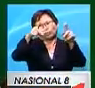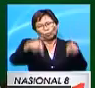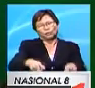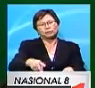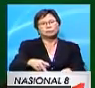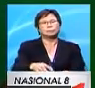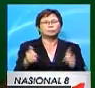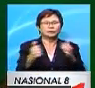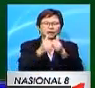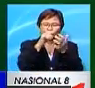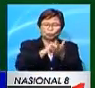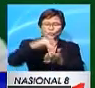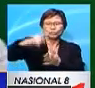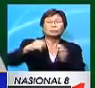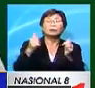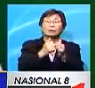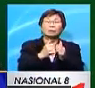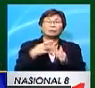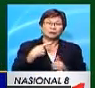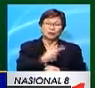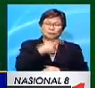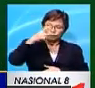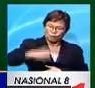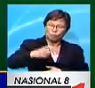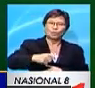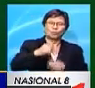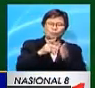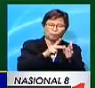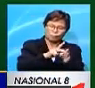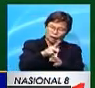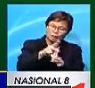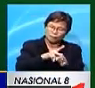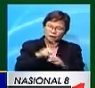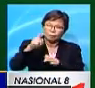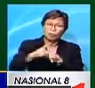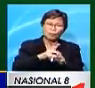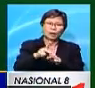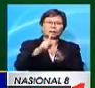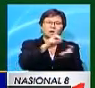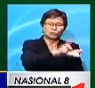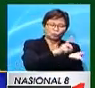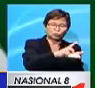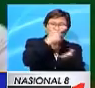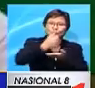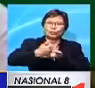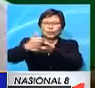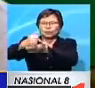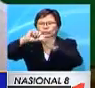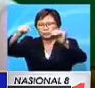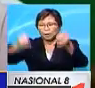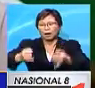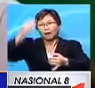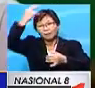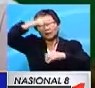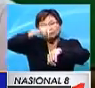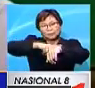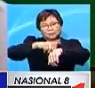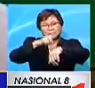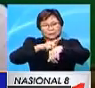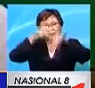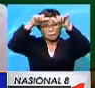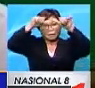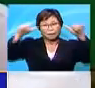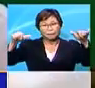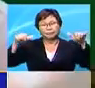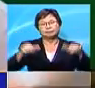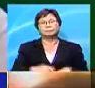itu memerlukan kepakarankepakaran perubatan untuk membantu para jemah Haji semasa di